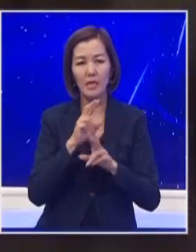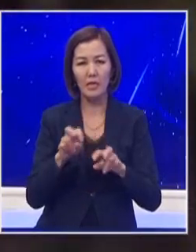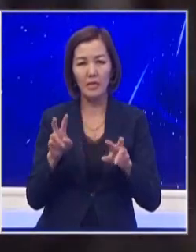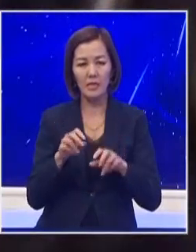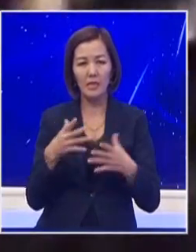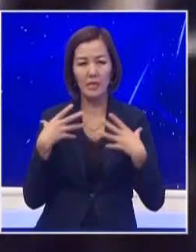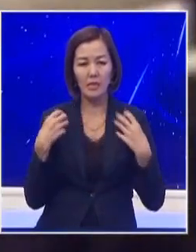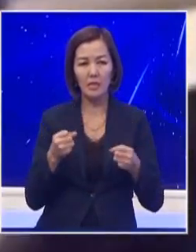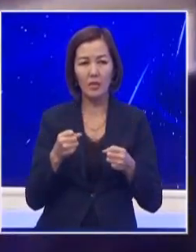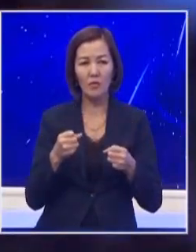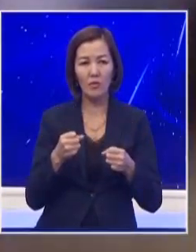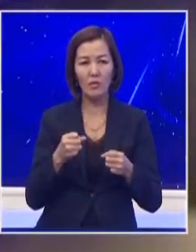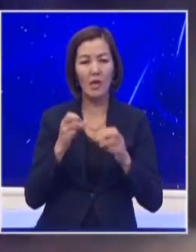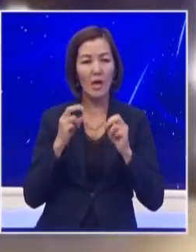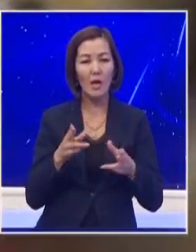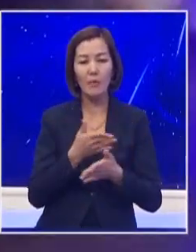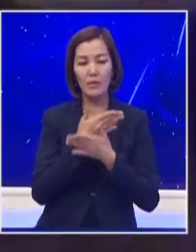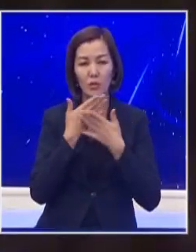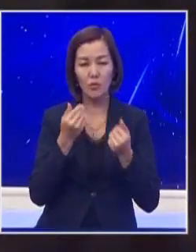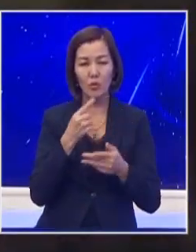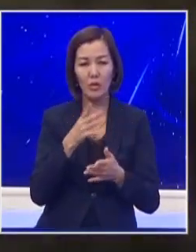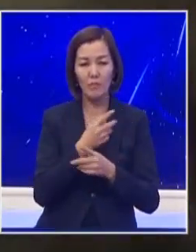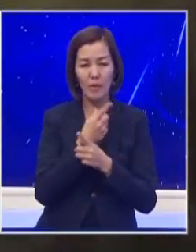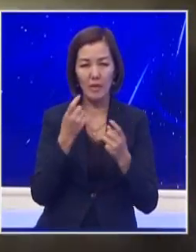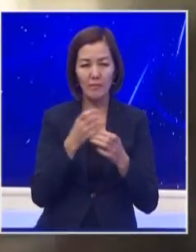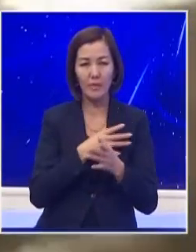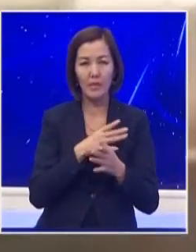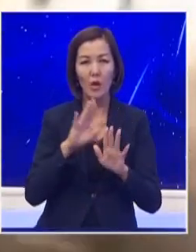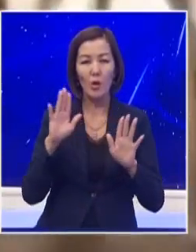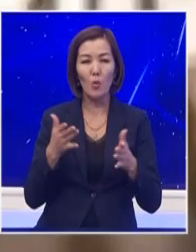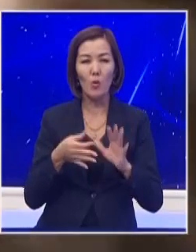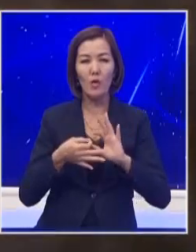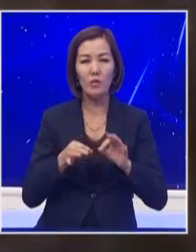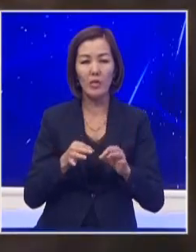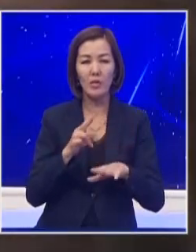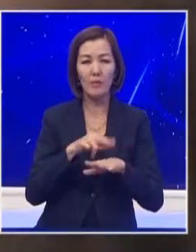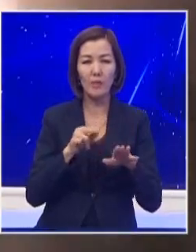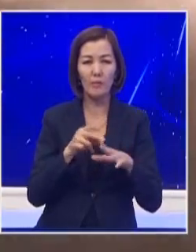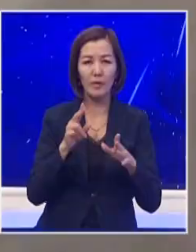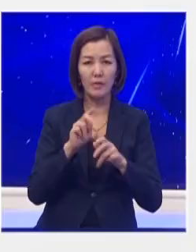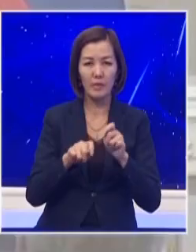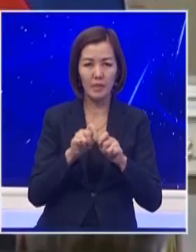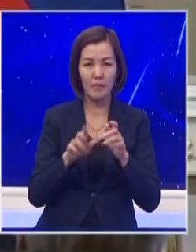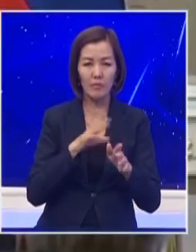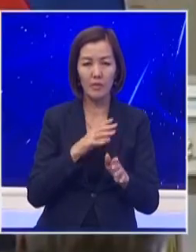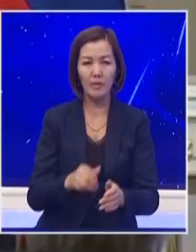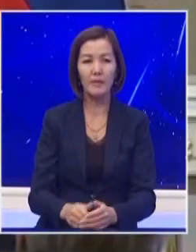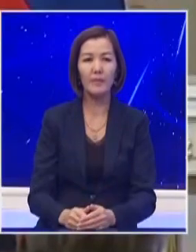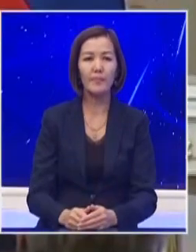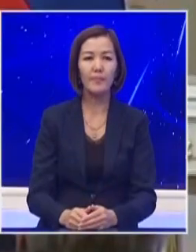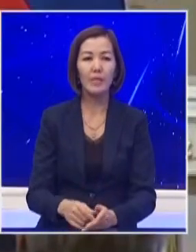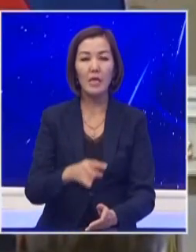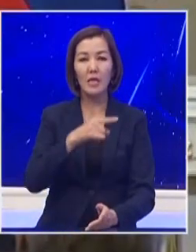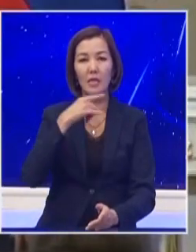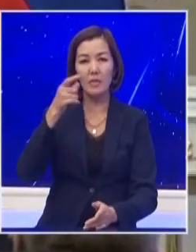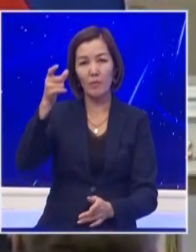тексеріп денсаулығына айтарлықтай зақым келмегенін мәлімдеді. Оқиғаның мән-жайын құқық қорғаушылар анықтап жатыр. Ресей